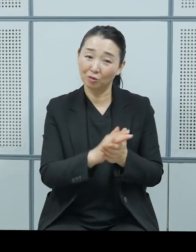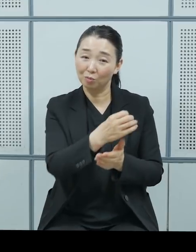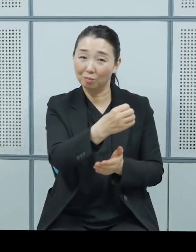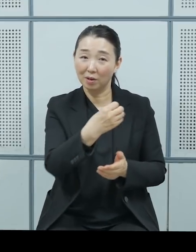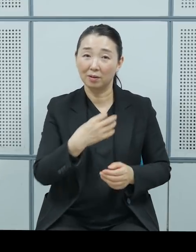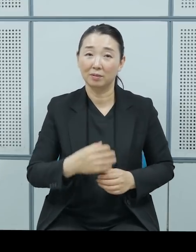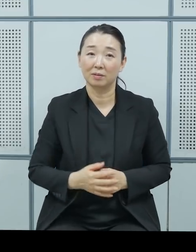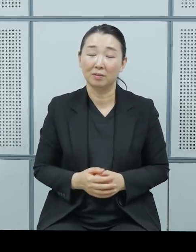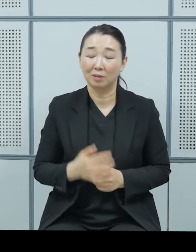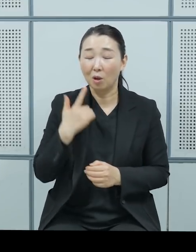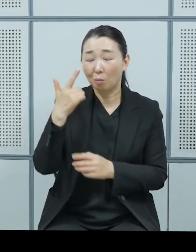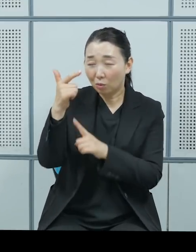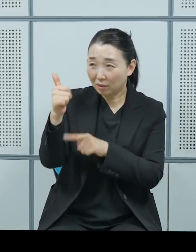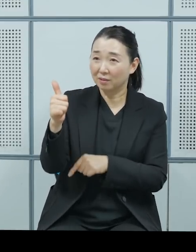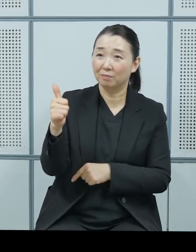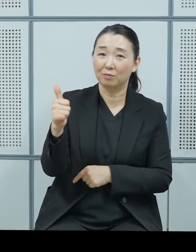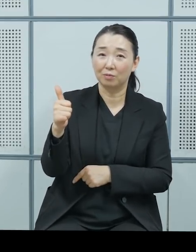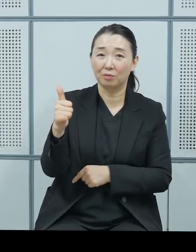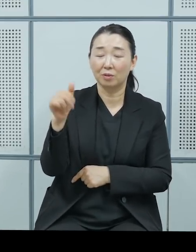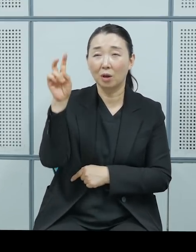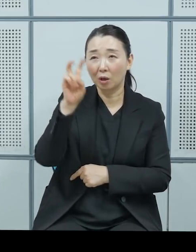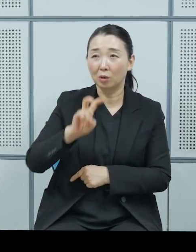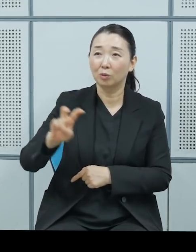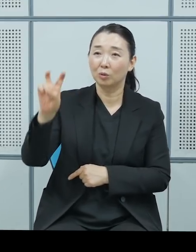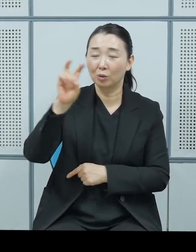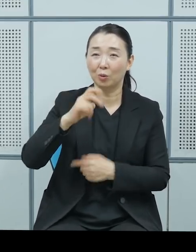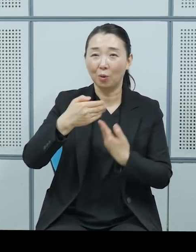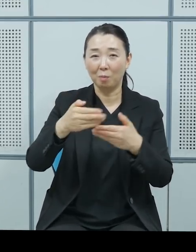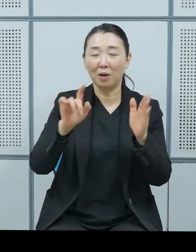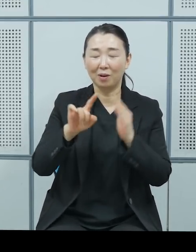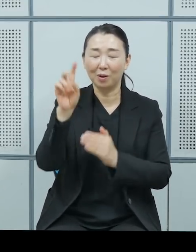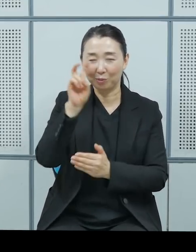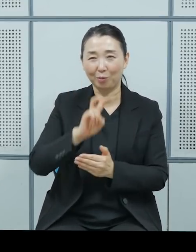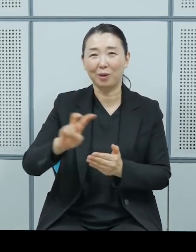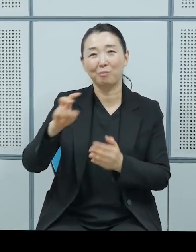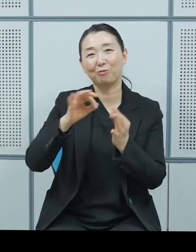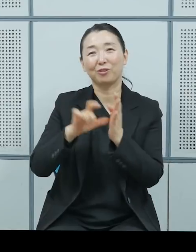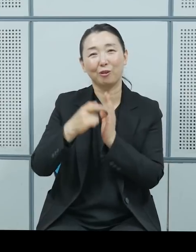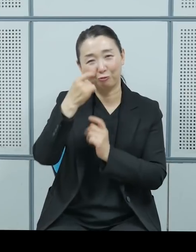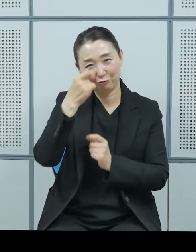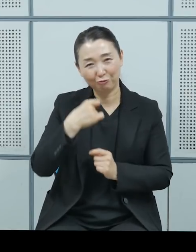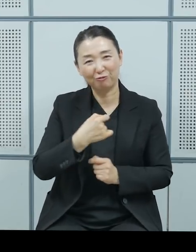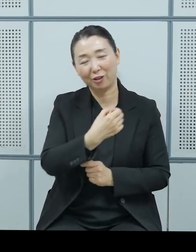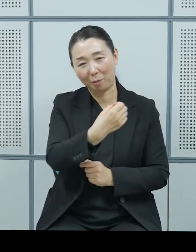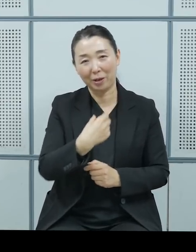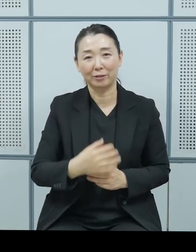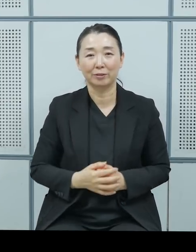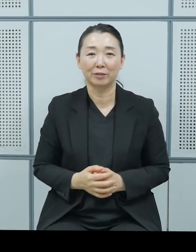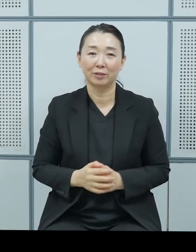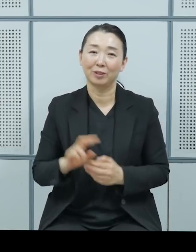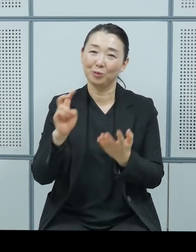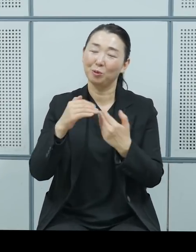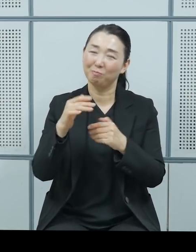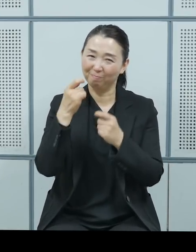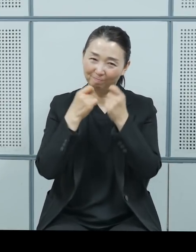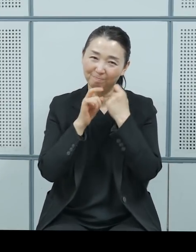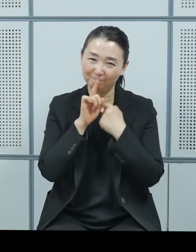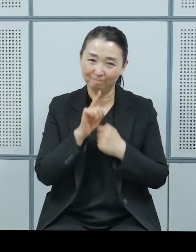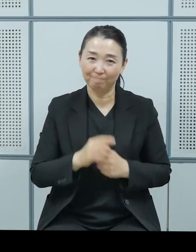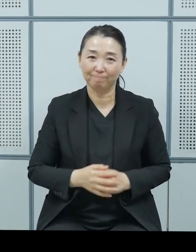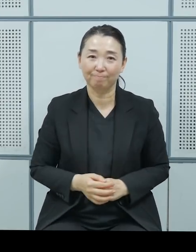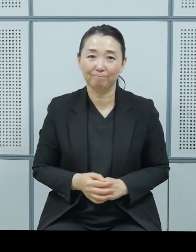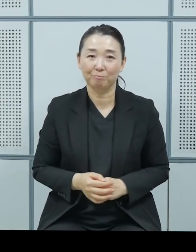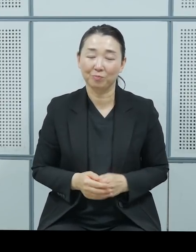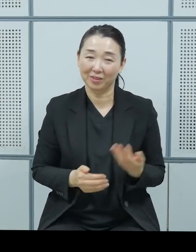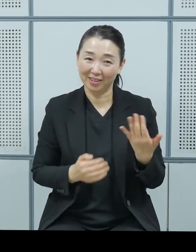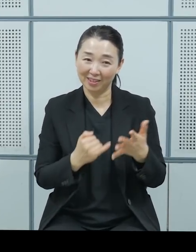친구가 목사님, 윤영이는 노래방에 가면 노래 부를 때 울어요. 이러는 거예요. 노래방 가서 운다는 거예요. 그래서